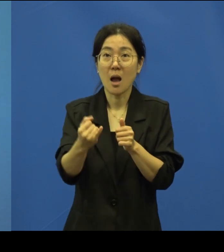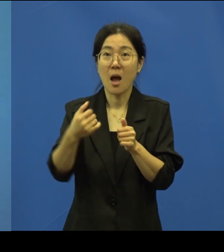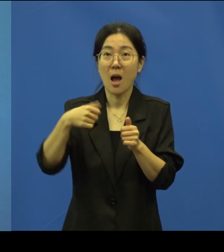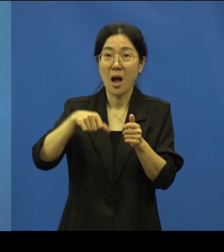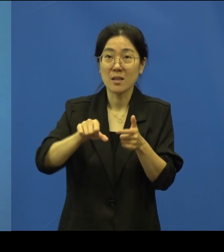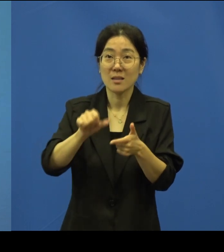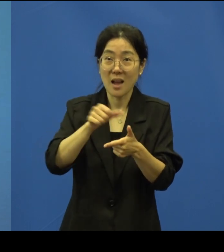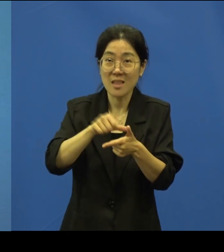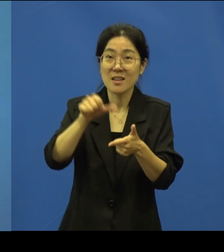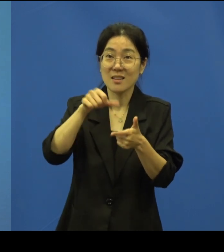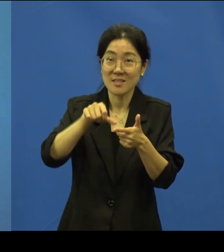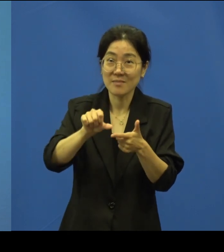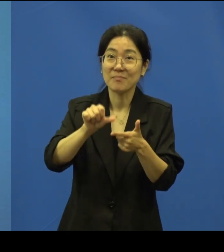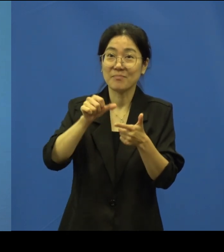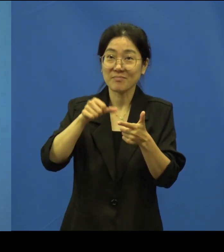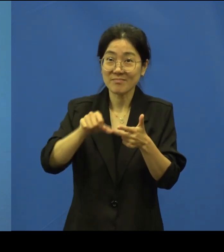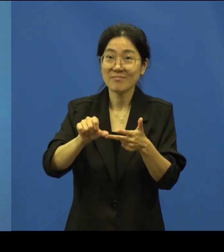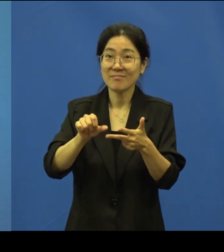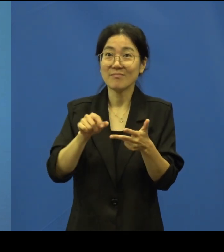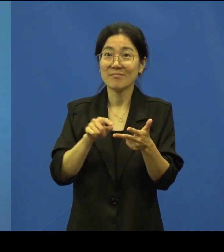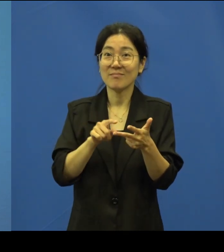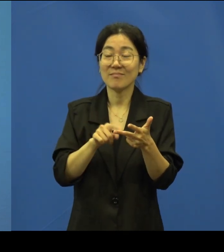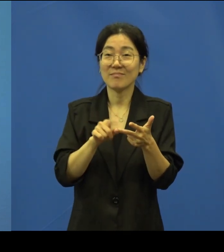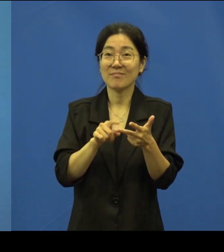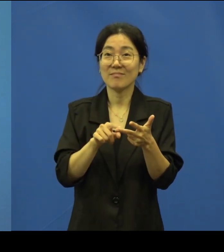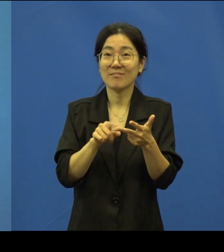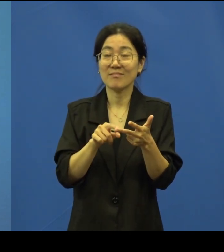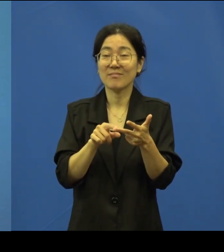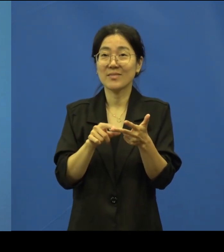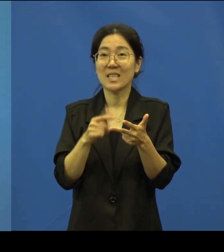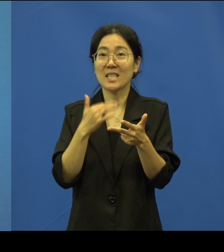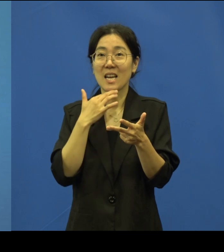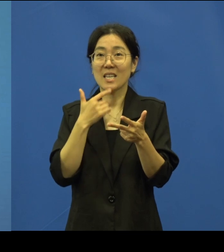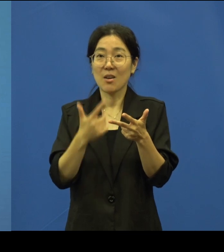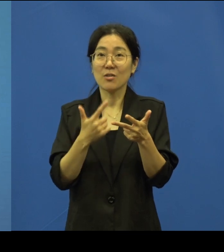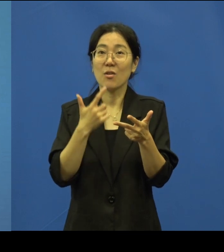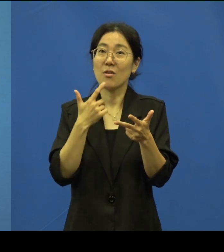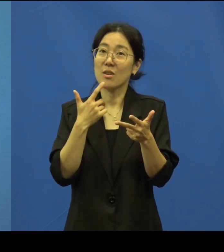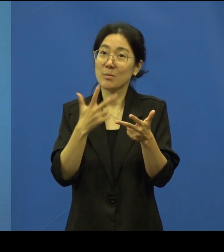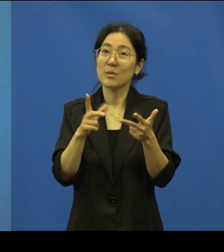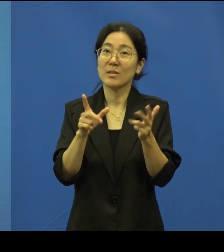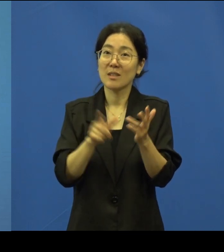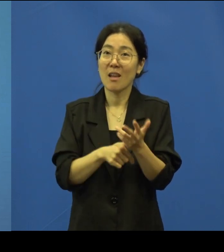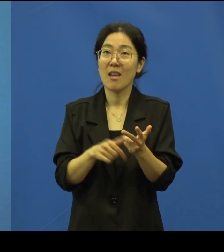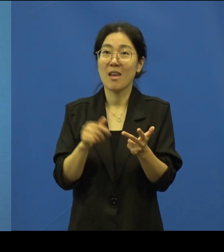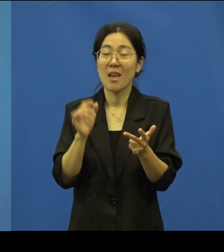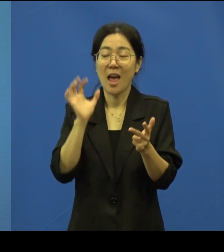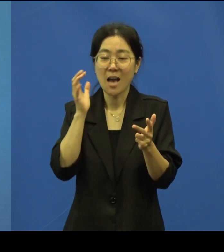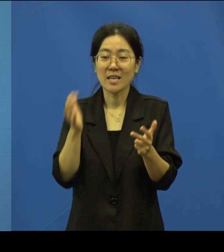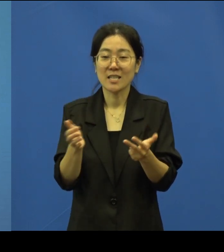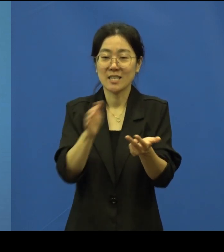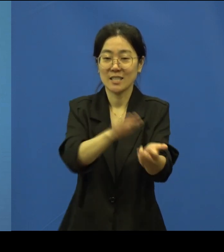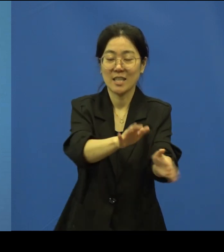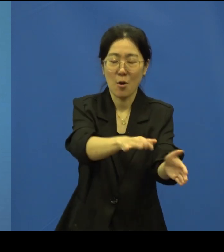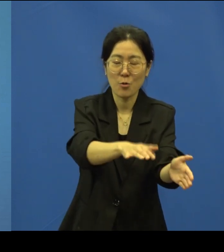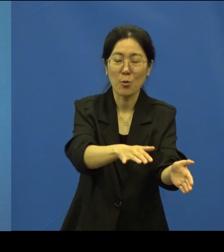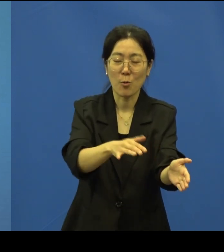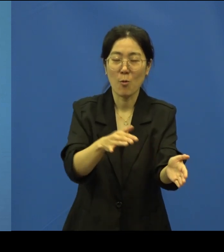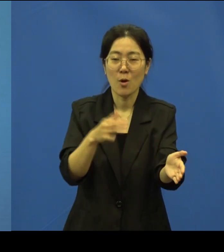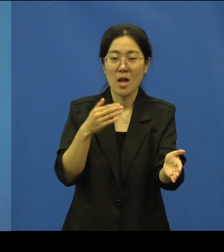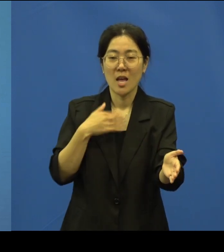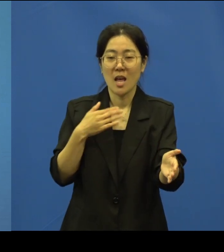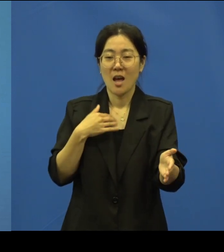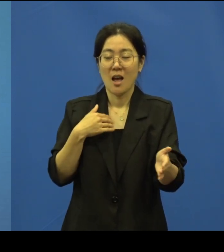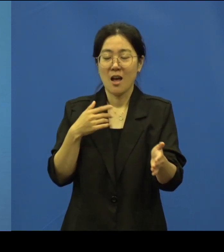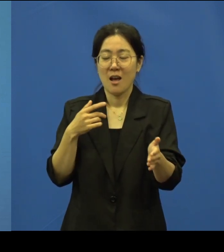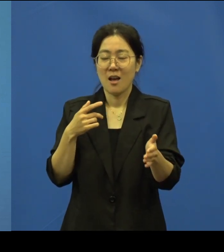낳고 이제 첫째가 한 6살쯤 5-6살쯤 돼가니까 아이들을 재워놓고 가까운